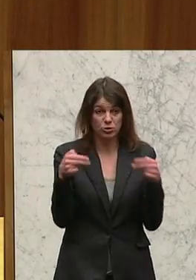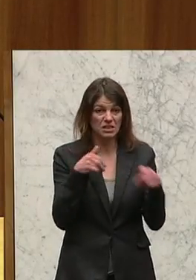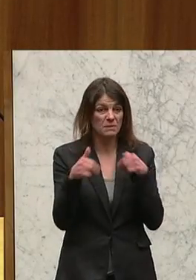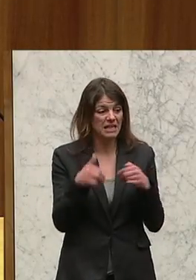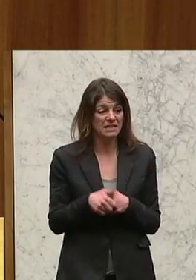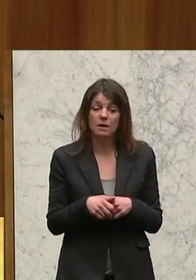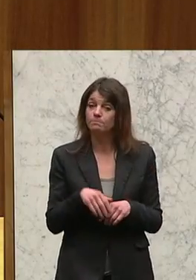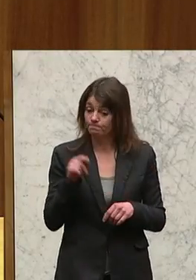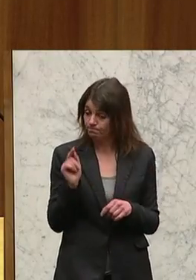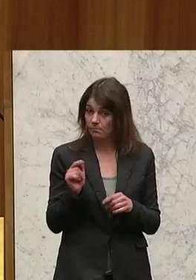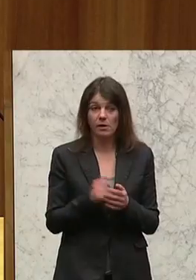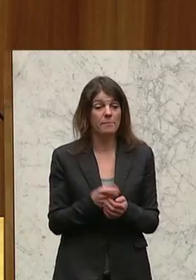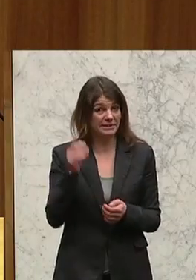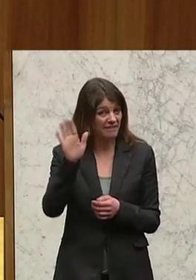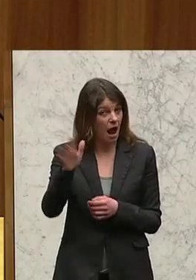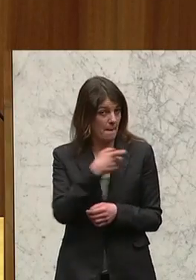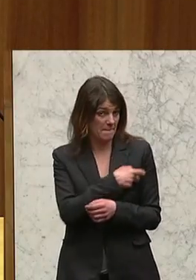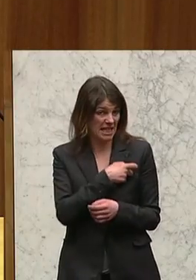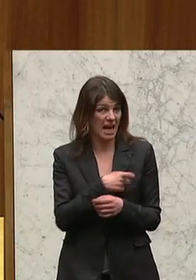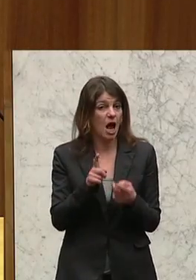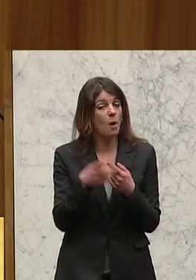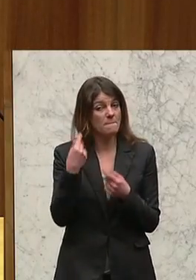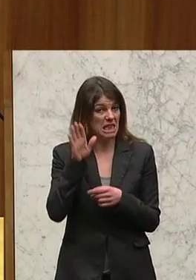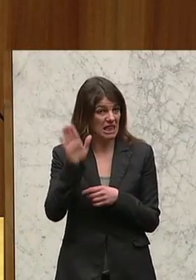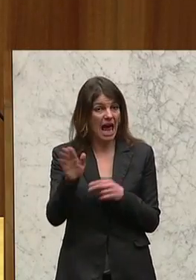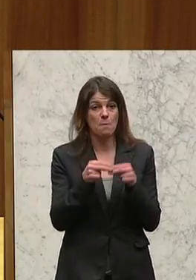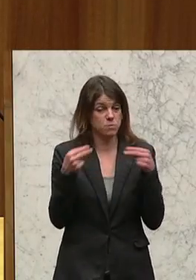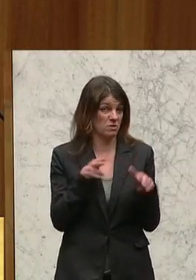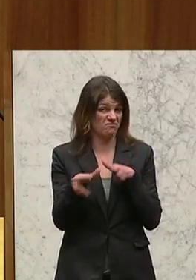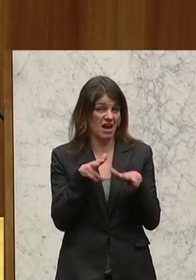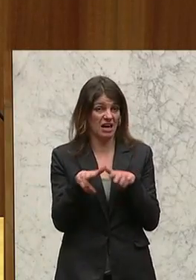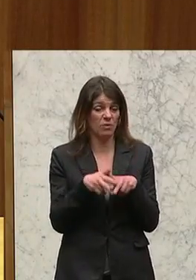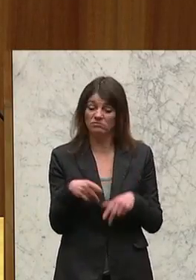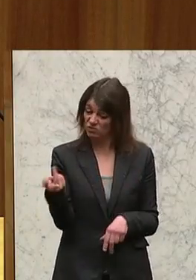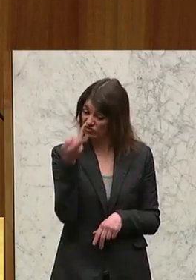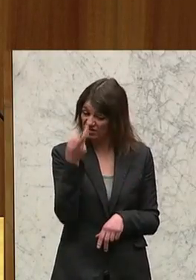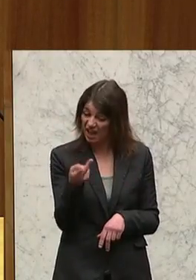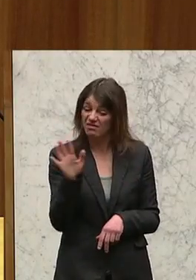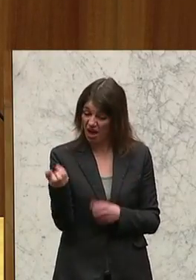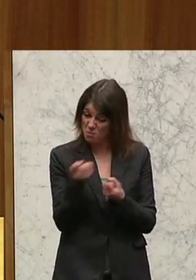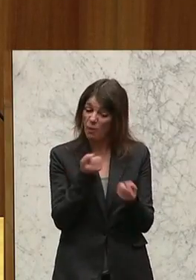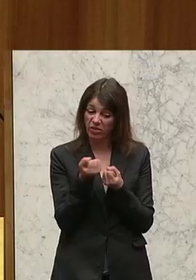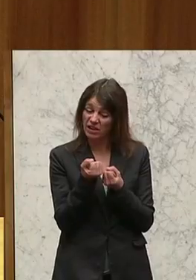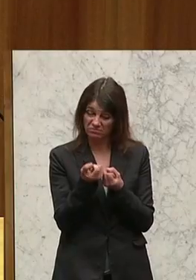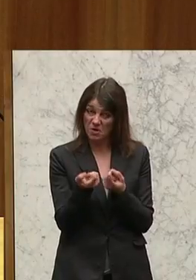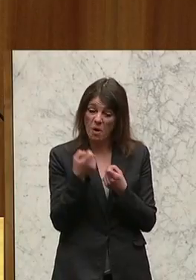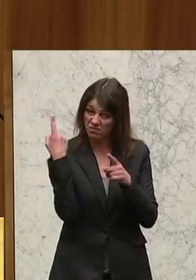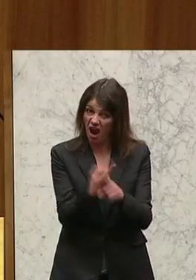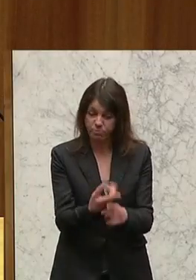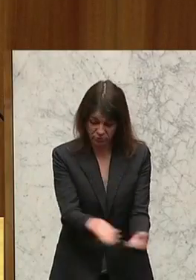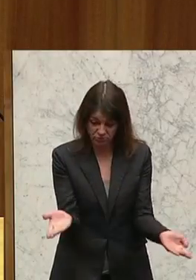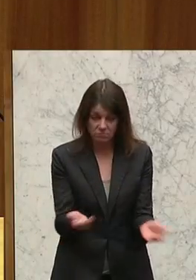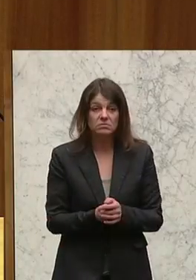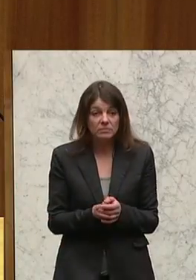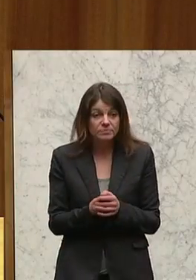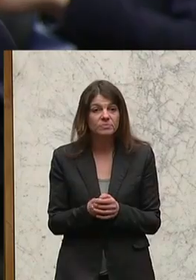stehen mit Ihrer Partei und auch mit Ihrer Bundesregierung vor den Trümmern Ihrer Politik. Vor den Trümmern